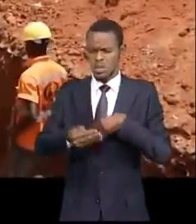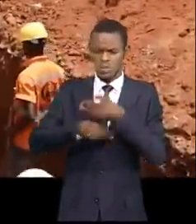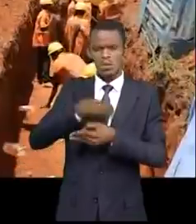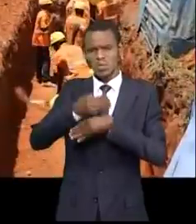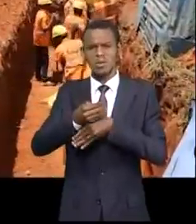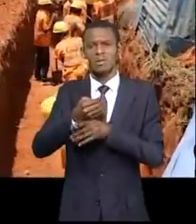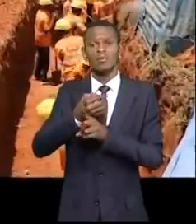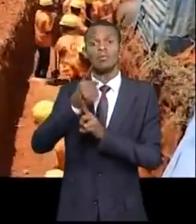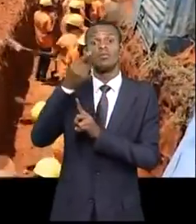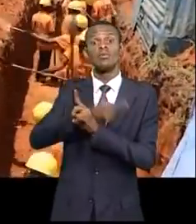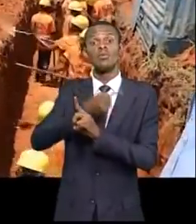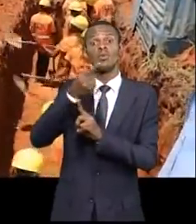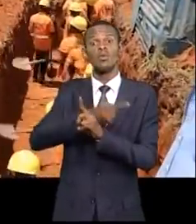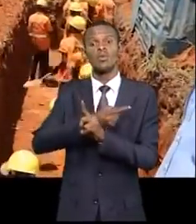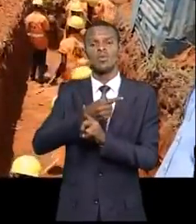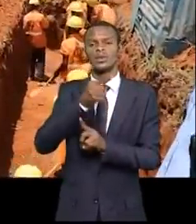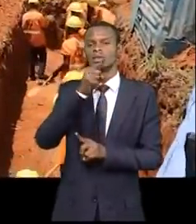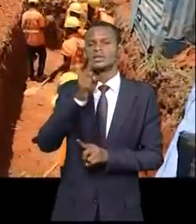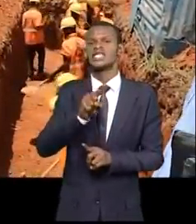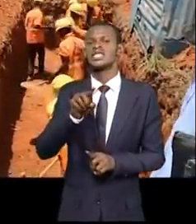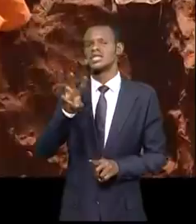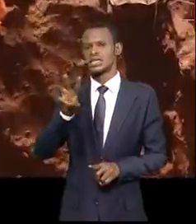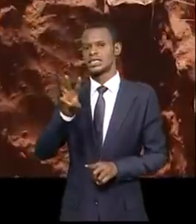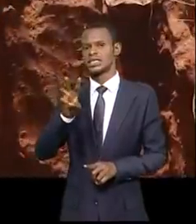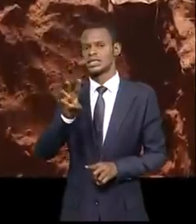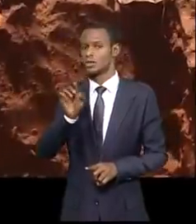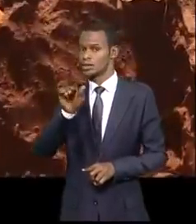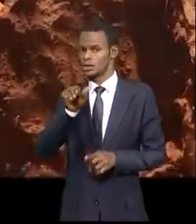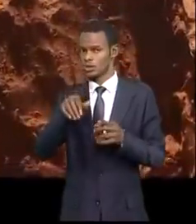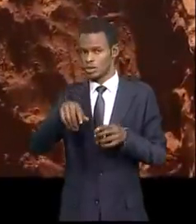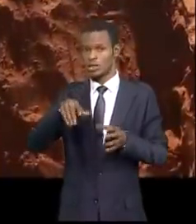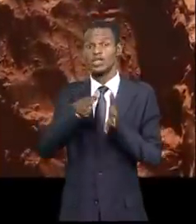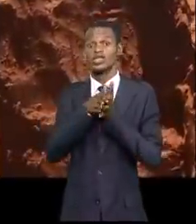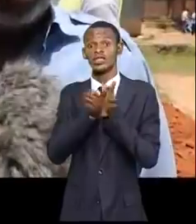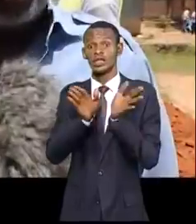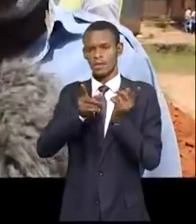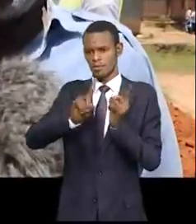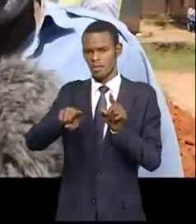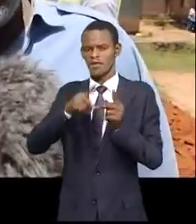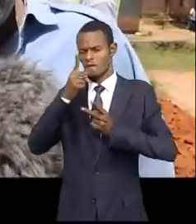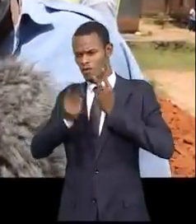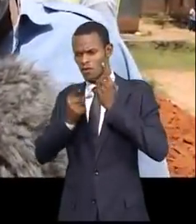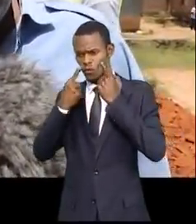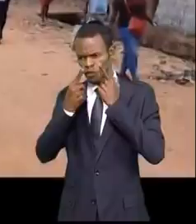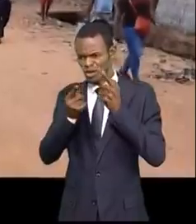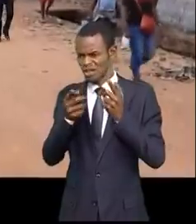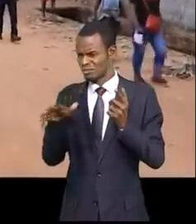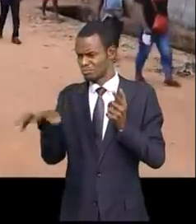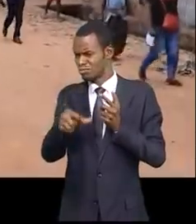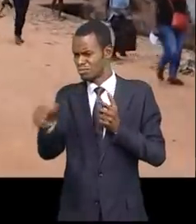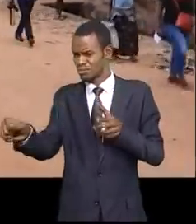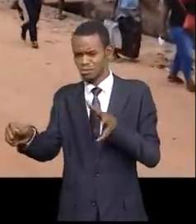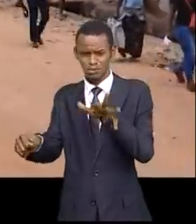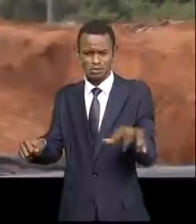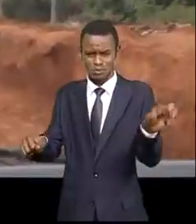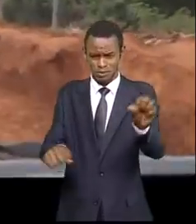docteur stéphane monde a dit a fait la ronde de la ville pour se faire une idée exacte de l'état de délabrement des routes périphériques et le visite